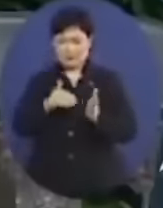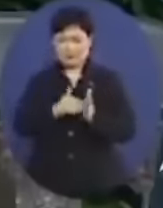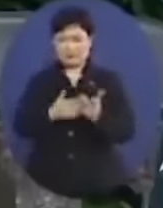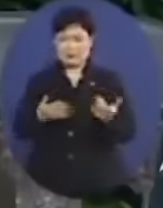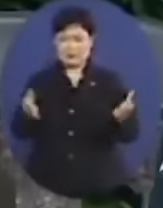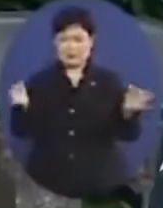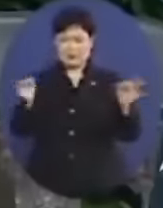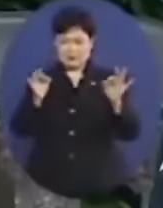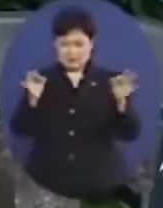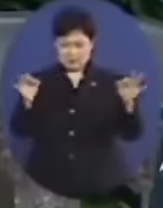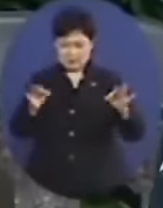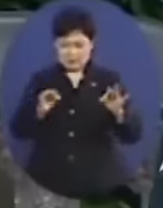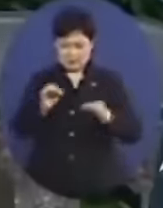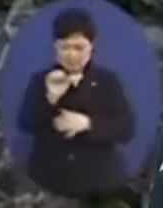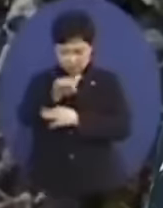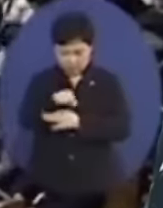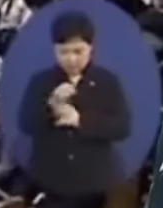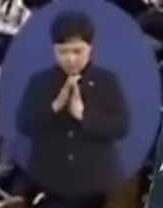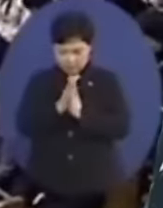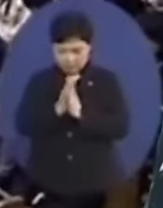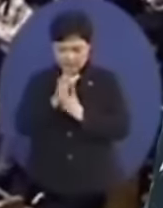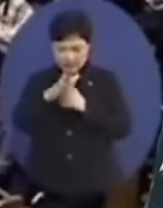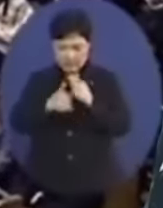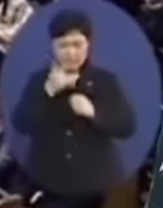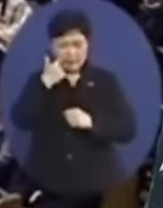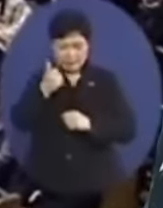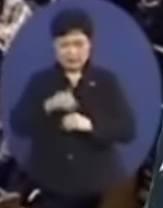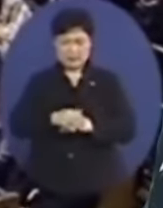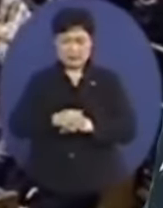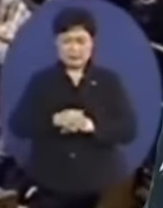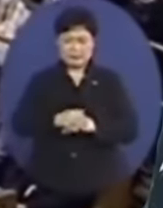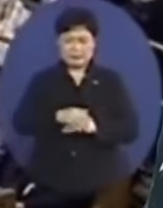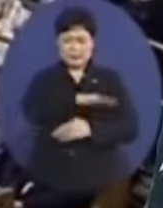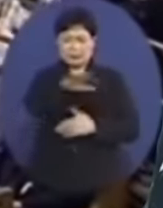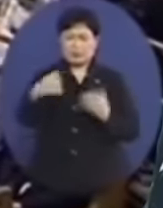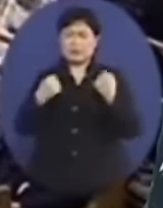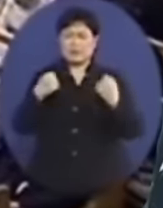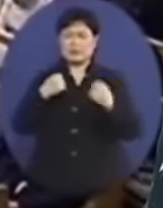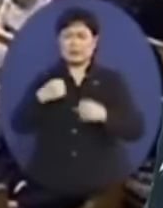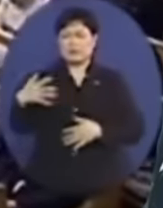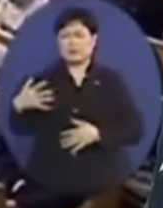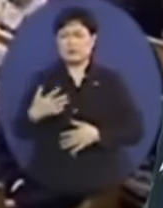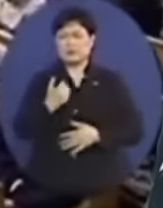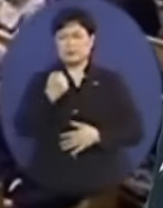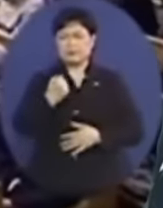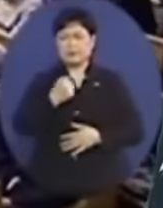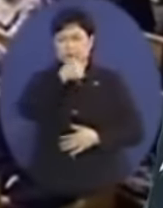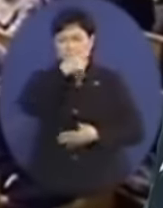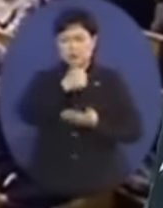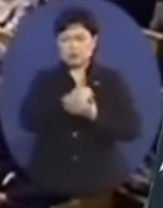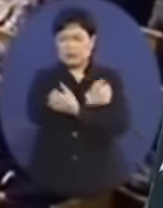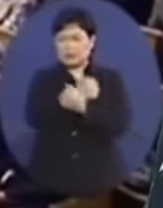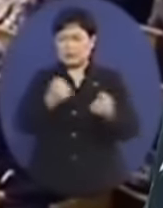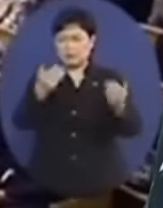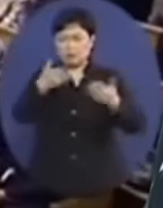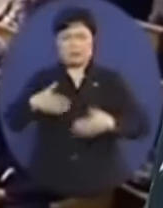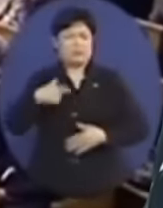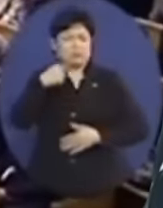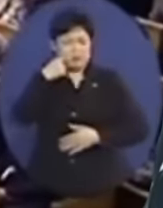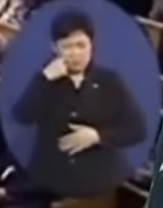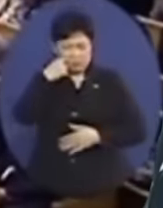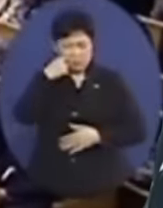또한 고객 기도하십시다 하나님 아버지 우리 힘으로는 죄 사함도 받지